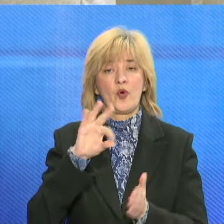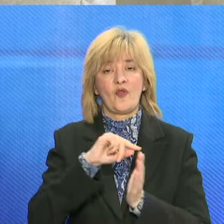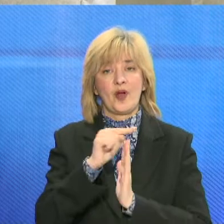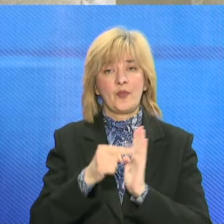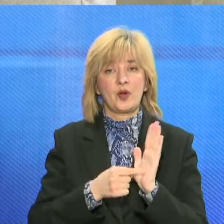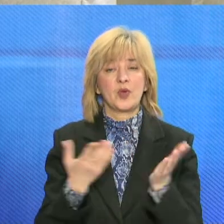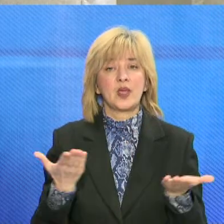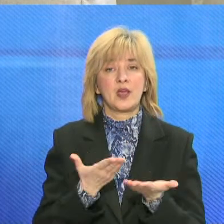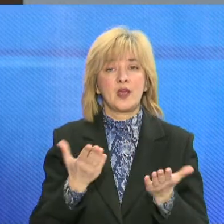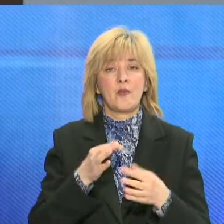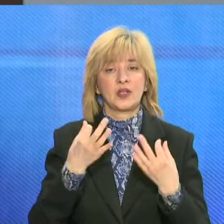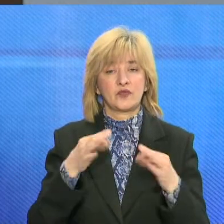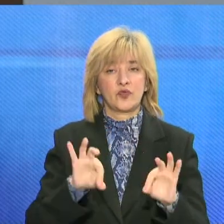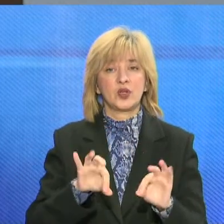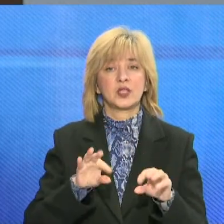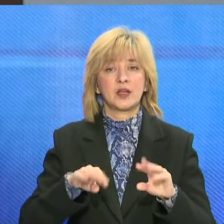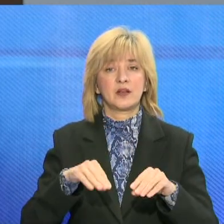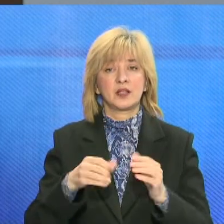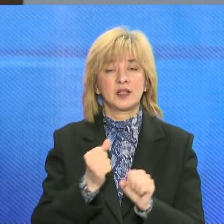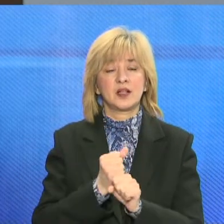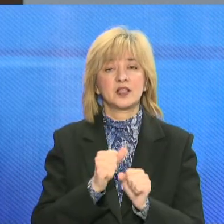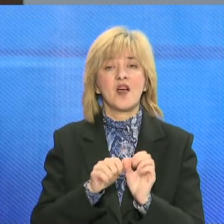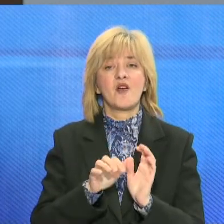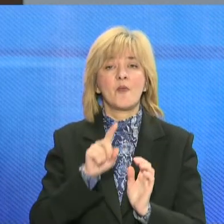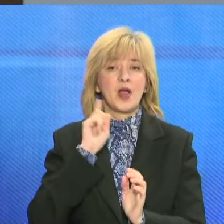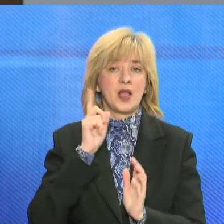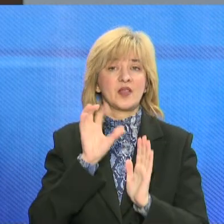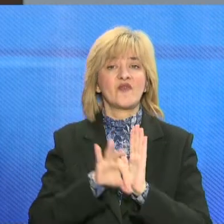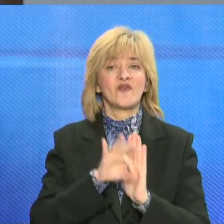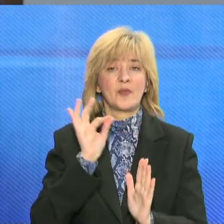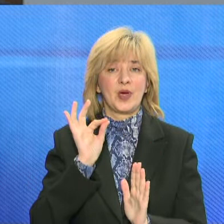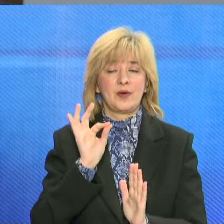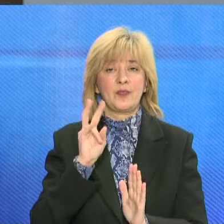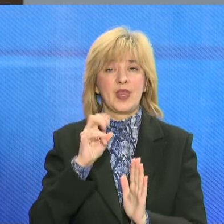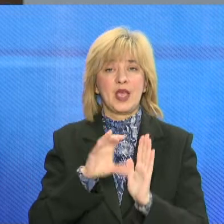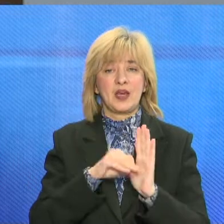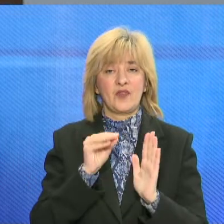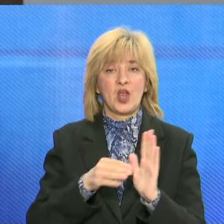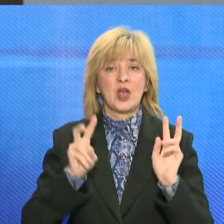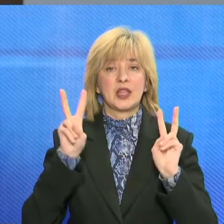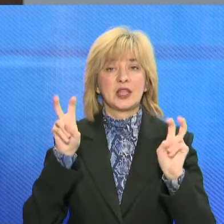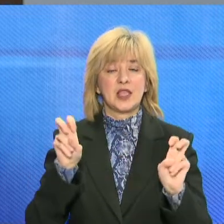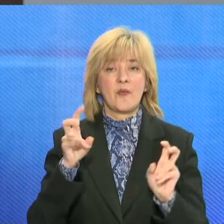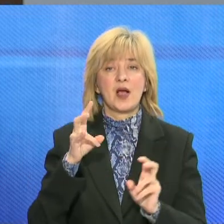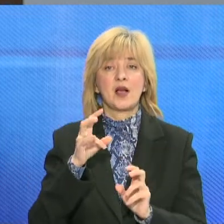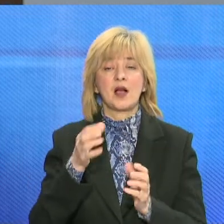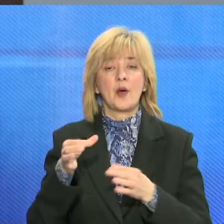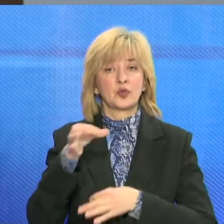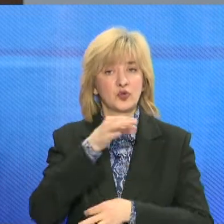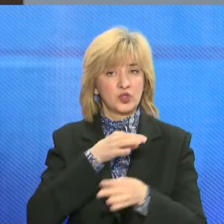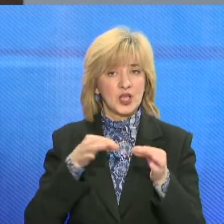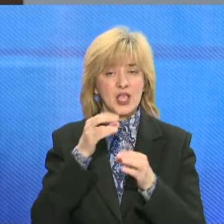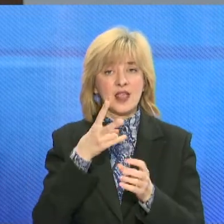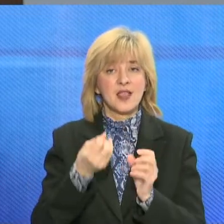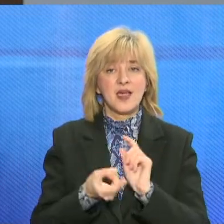выбор на референдуме. Тема, которую мы обсуждаем, тема уже не изменений в Конституцию. Все, кто